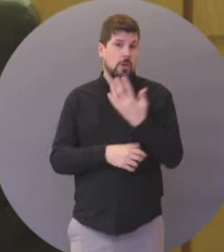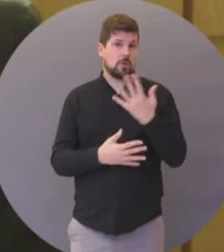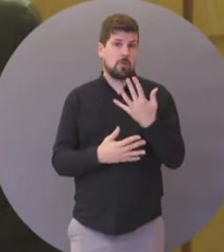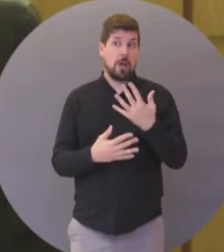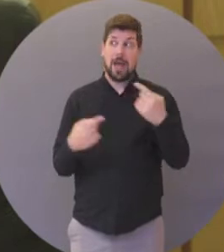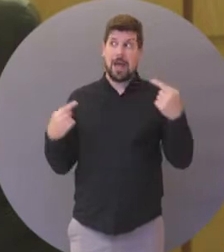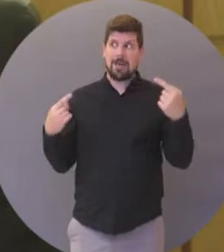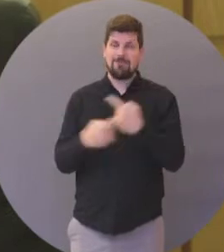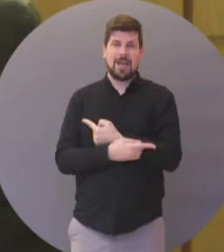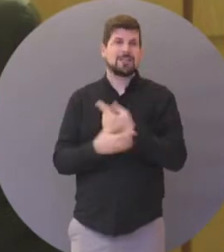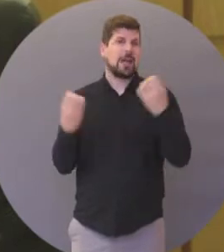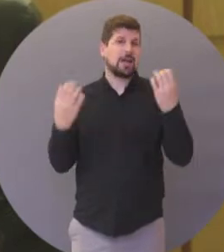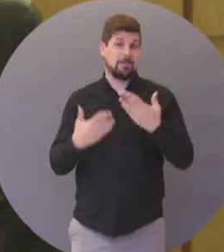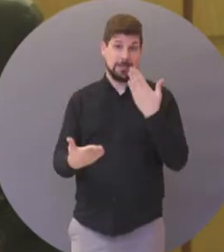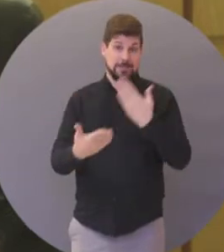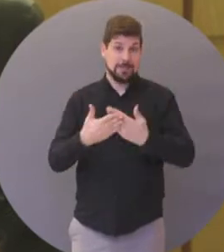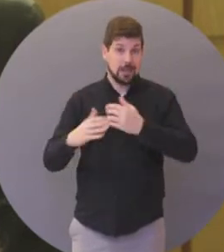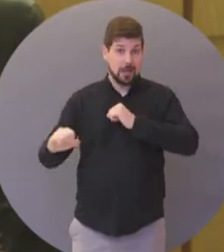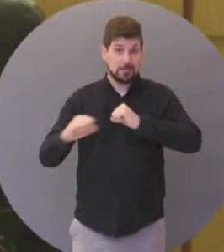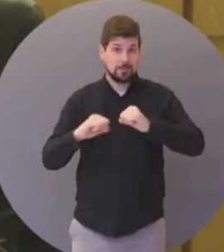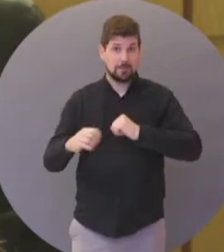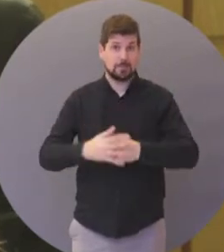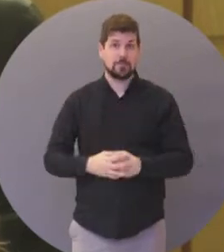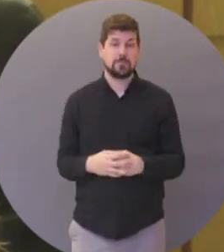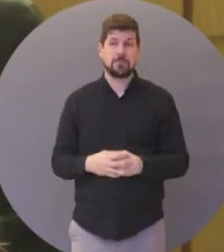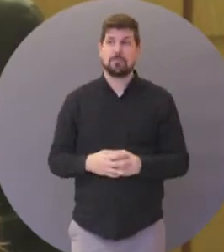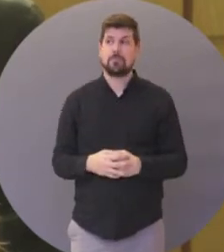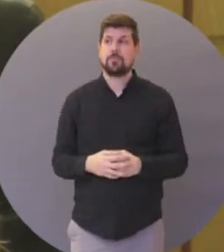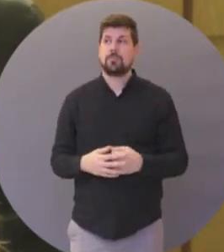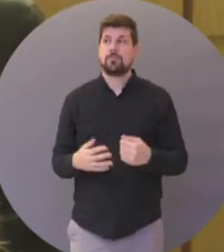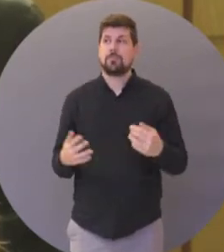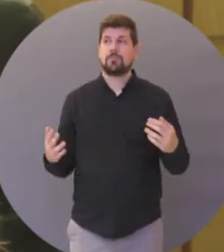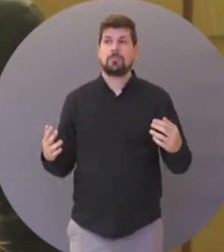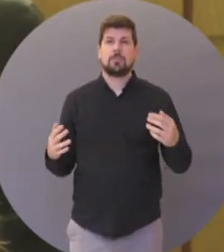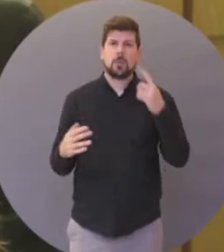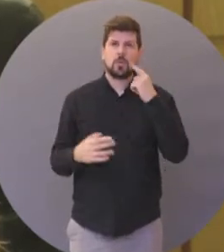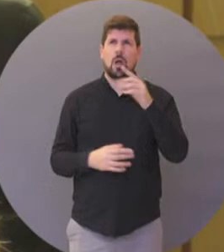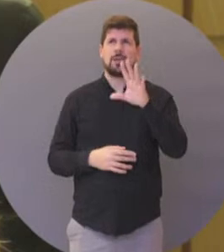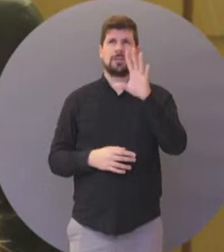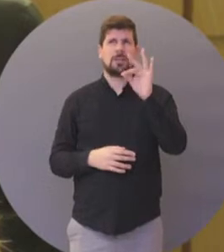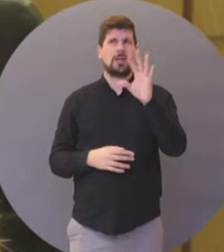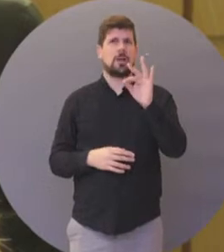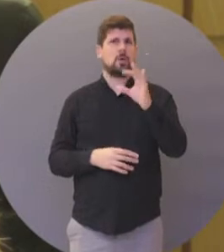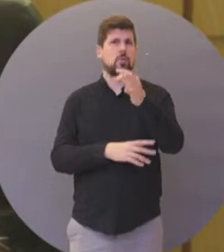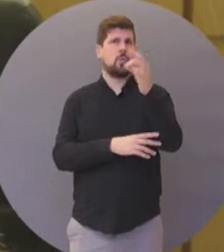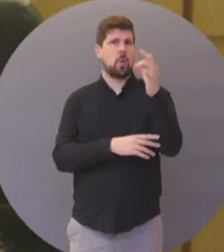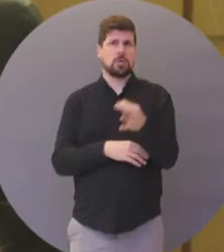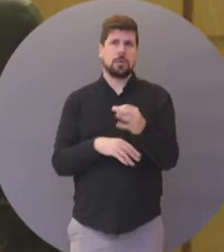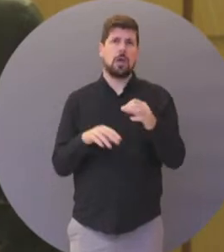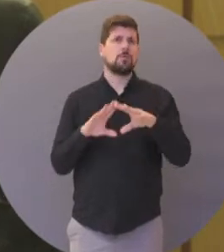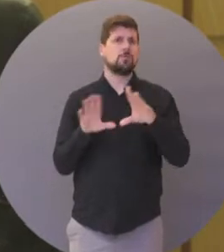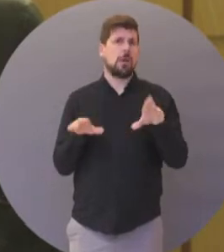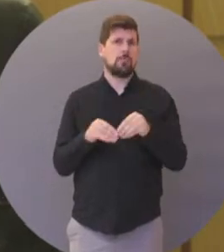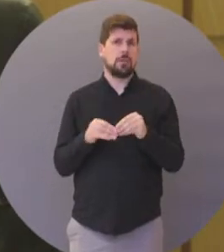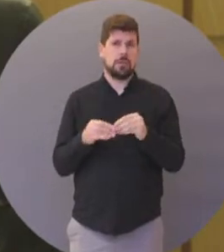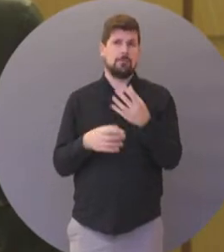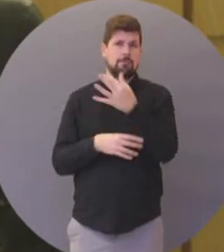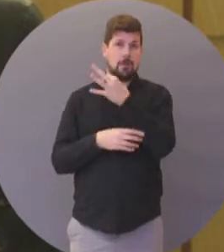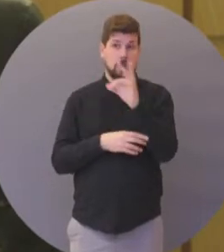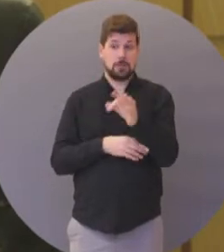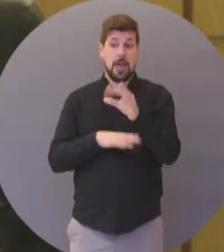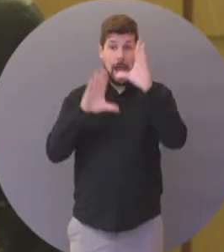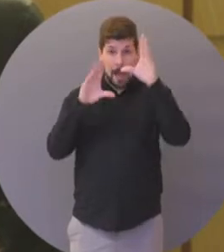c'est ça qui s'est produit il y a seulement un peu moins de 50% des ménages en France qui habitent